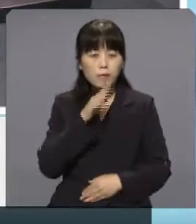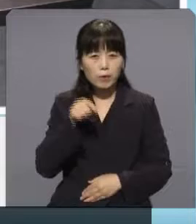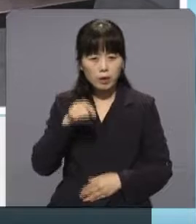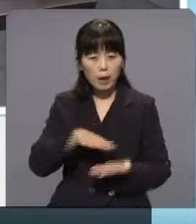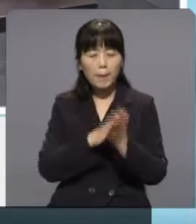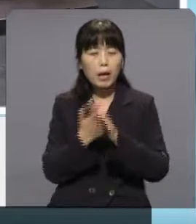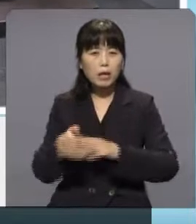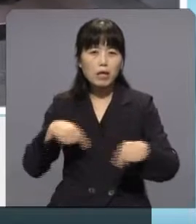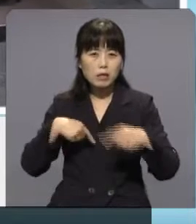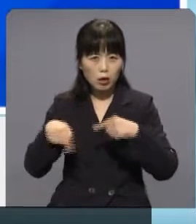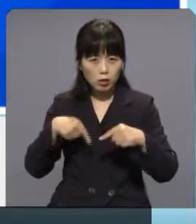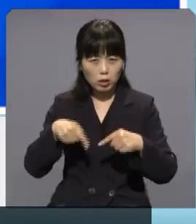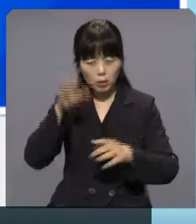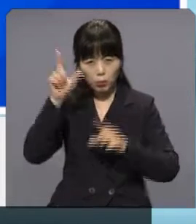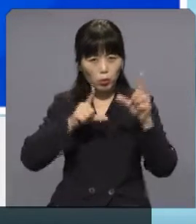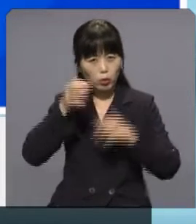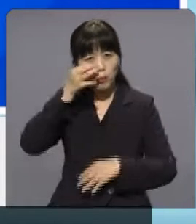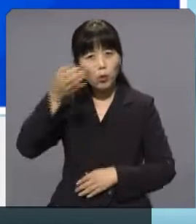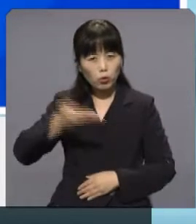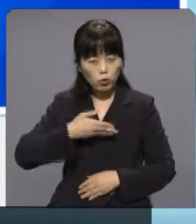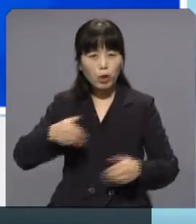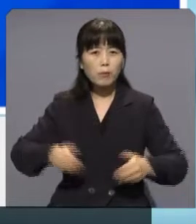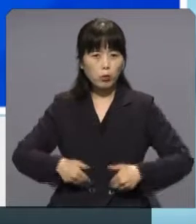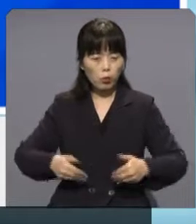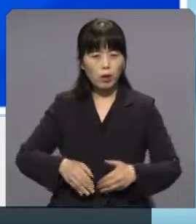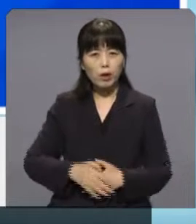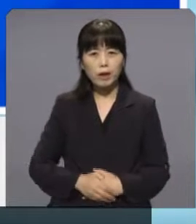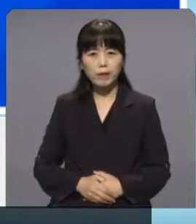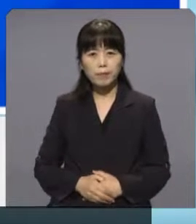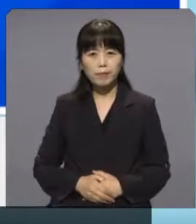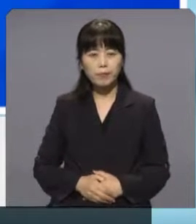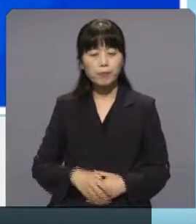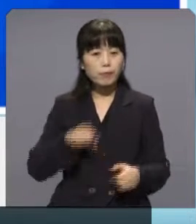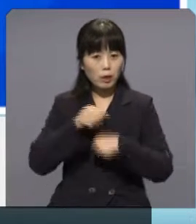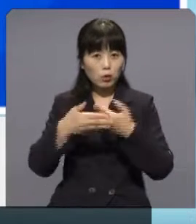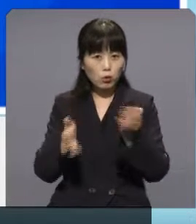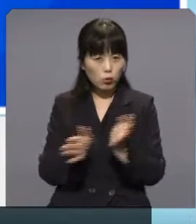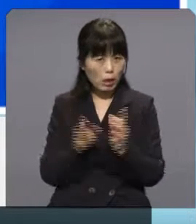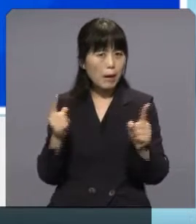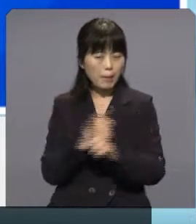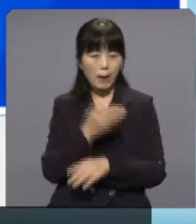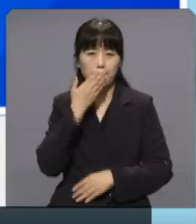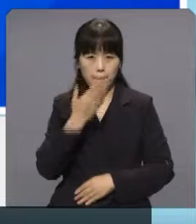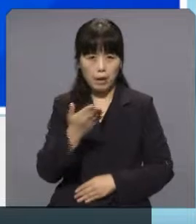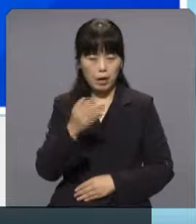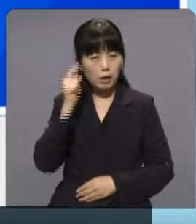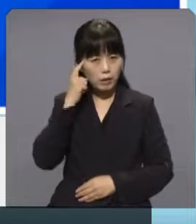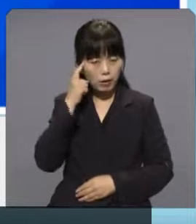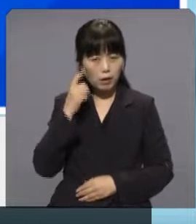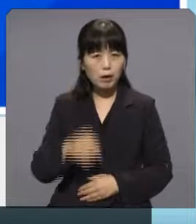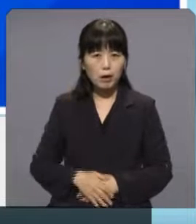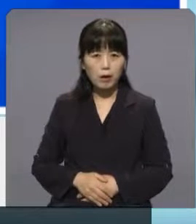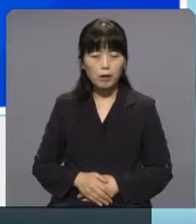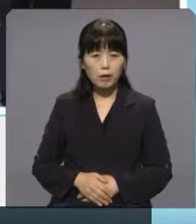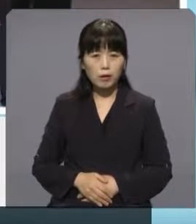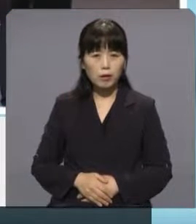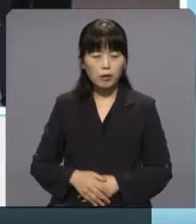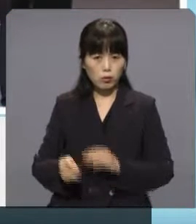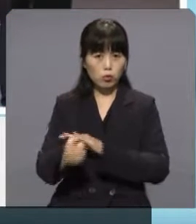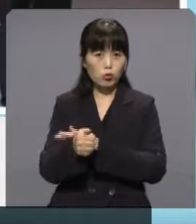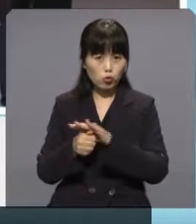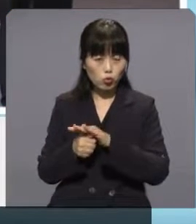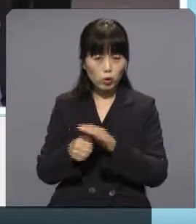뭔가 변화된 정치적 모습을 보여주는 게 저는 필요하다고 생각합니다. 어찌 보면 민주당이 그래야 바뀔 수 있는 부분이라고 예. 생각이 들고요. 구태라고 하는 소위